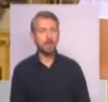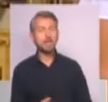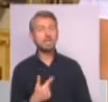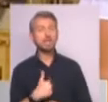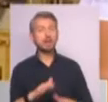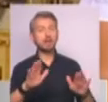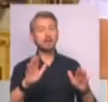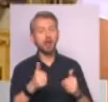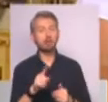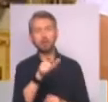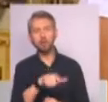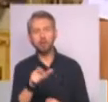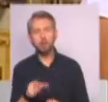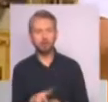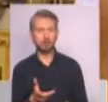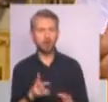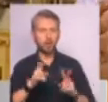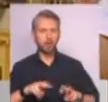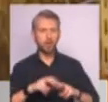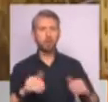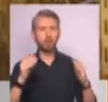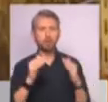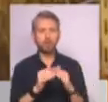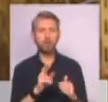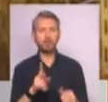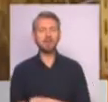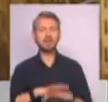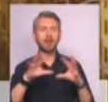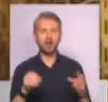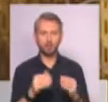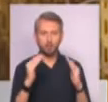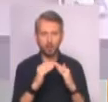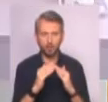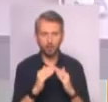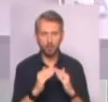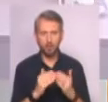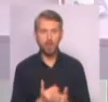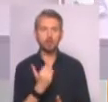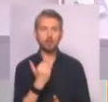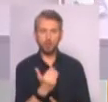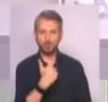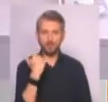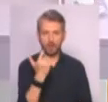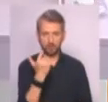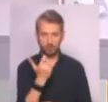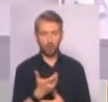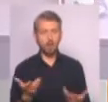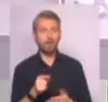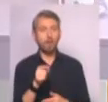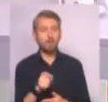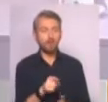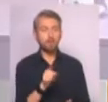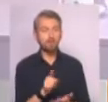закликаю, щоб люди якби розглядали будинок як загальний будинок. Його власністю, якою він